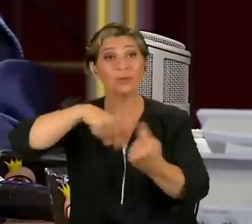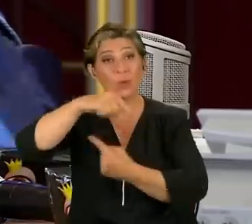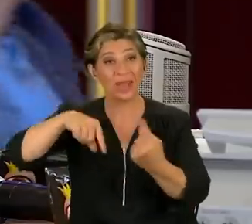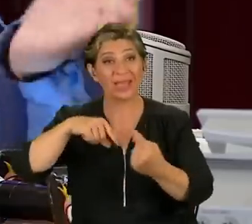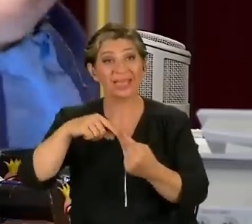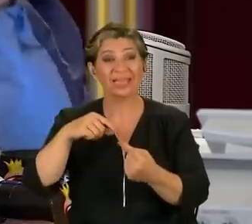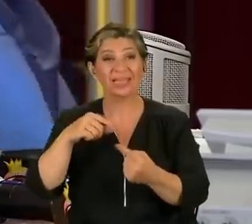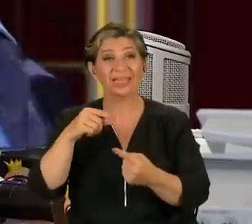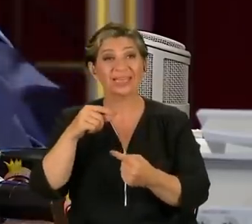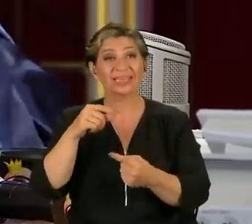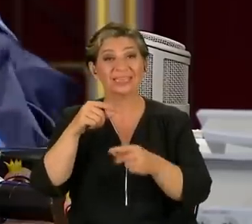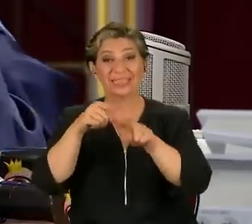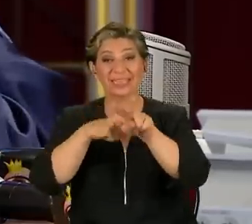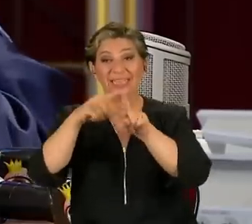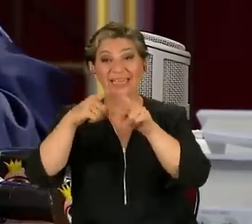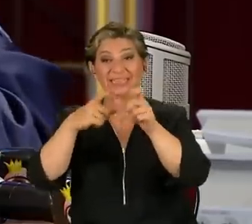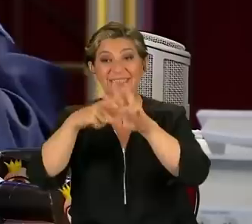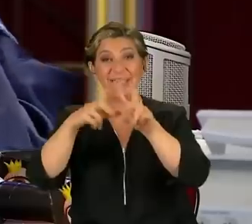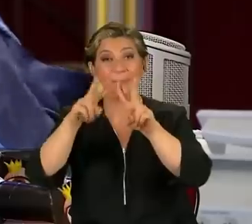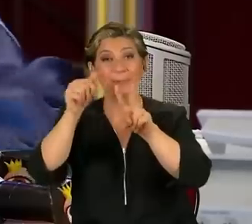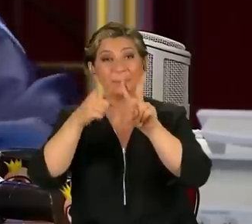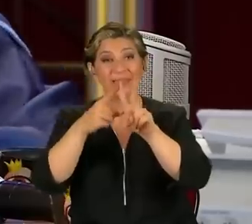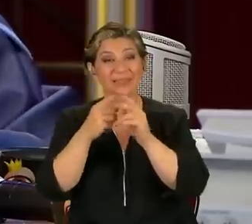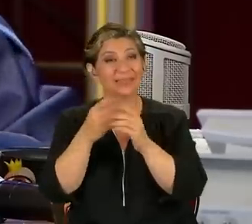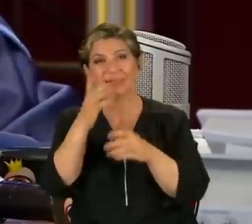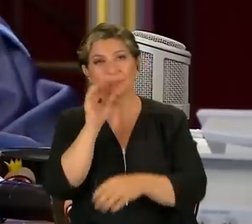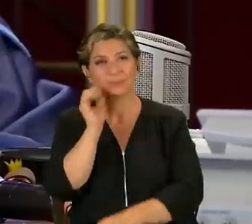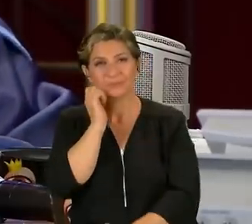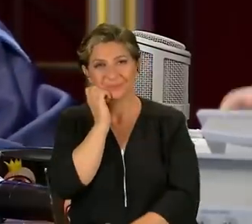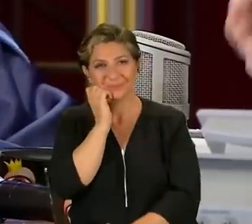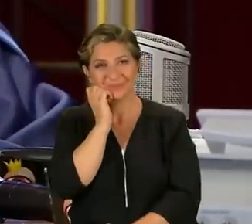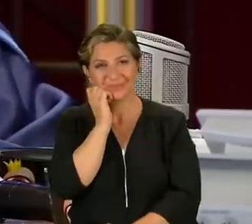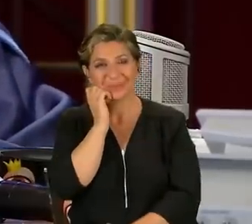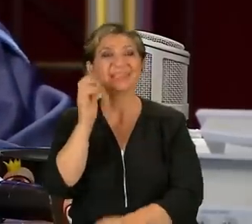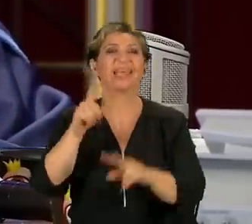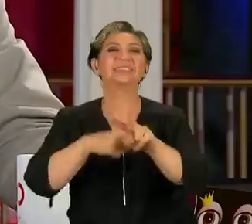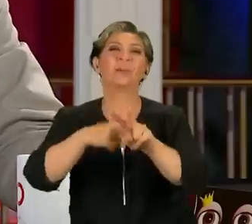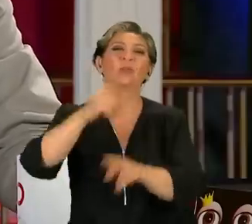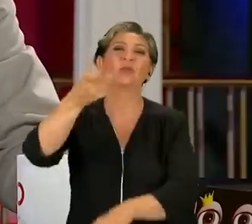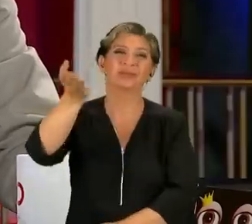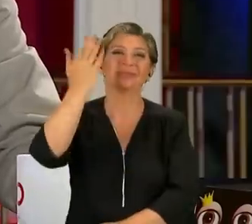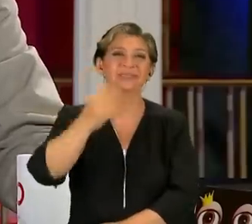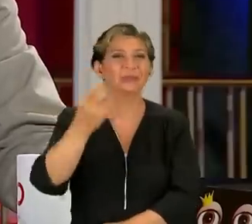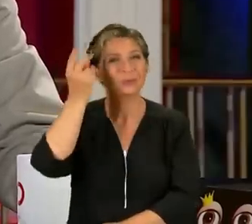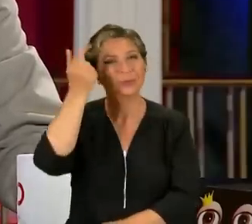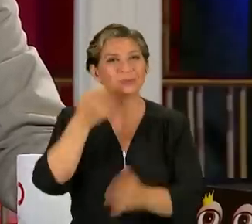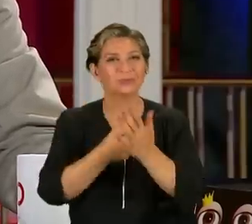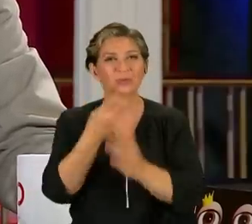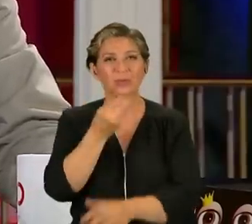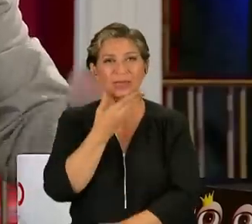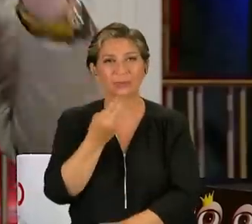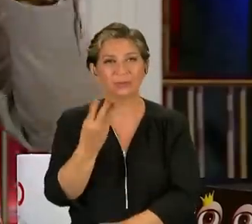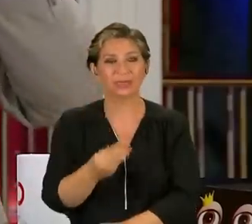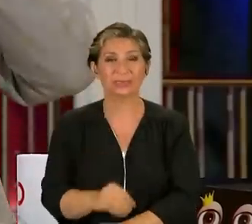aranıyorları şey buluyor Yasemin kim o? Yasemin buluyor. Ya unuttum. Çok